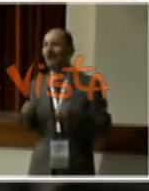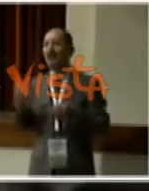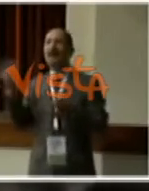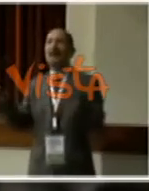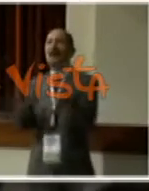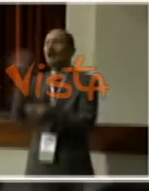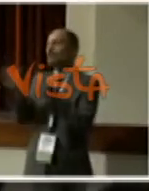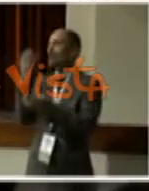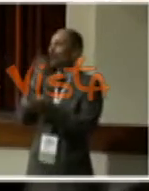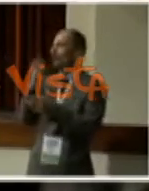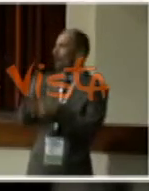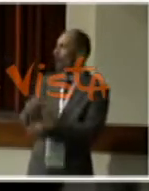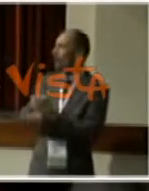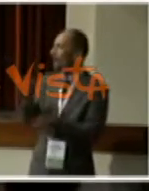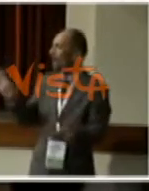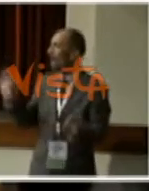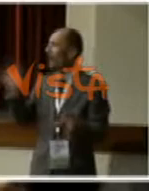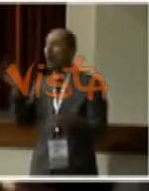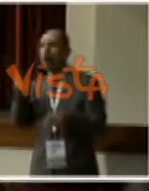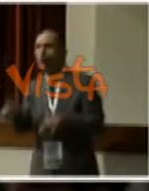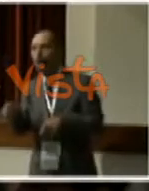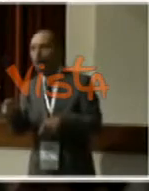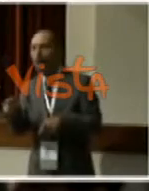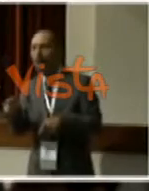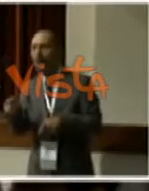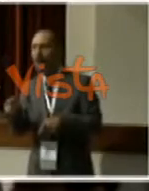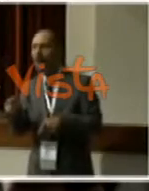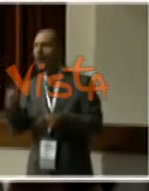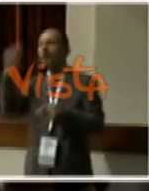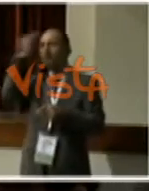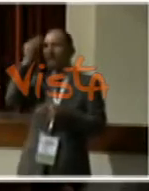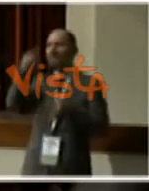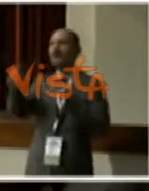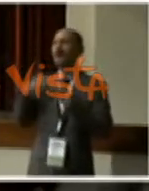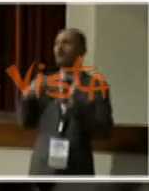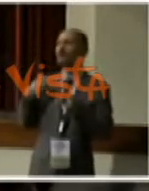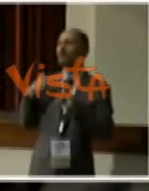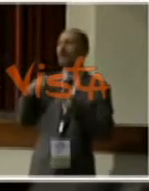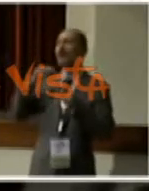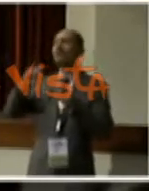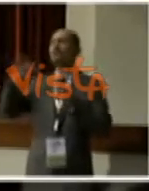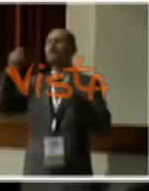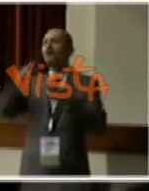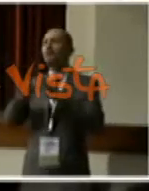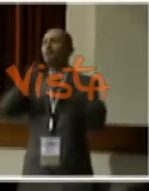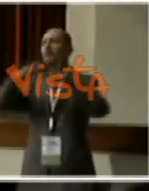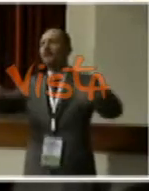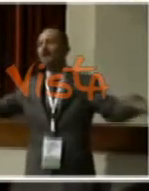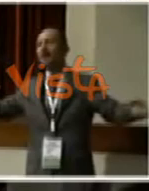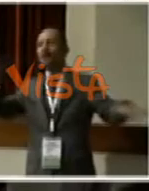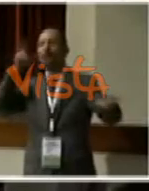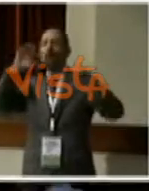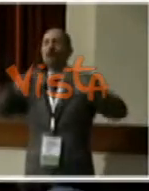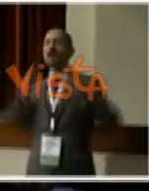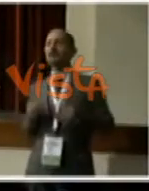comiche, come quel, Boni, come quella che pensa che ci siano le sirene nel Mediterraneo e io